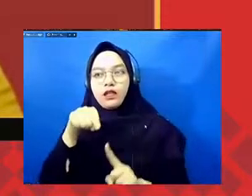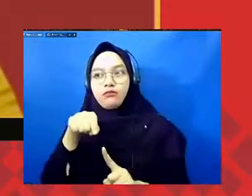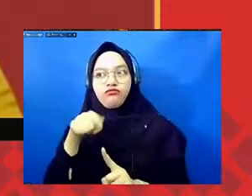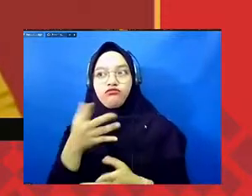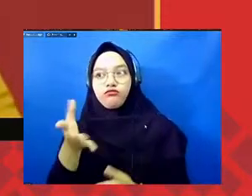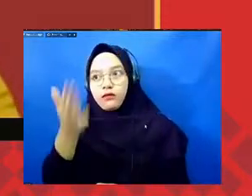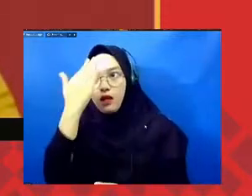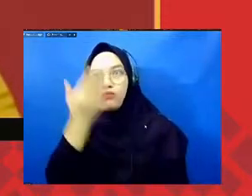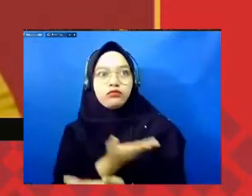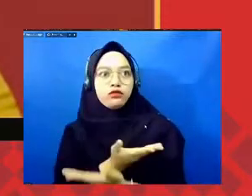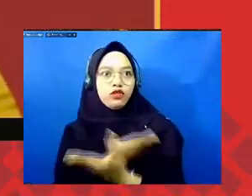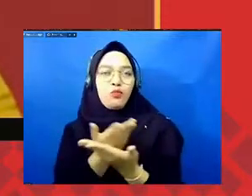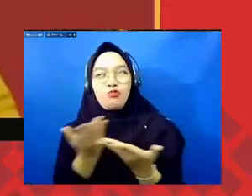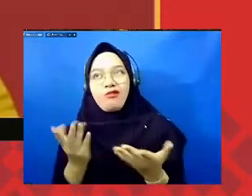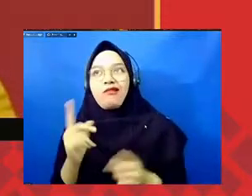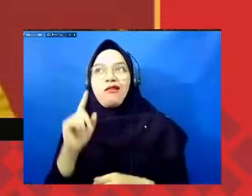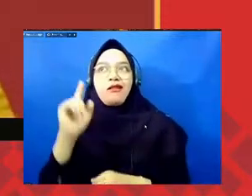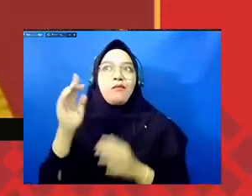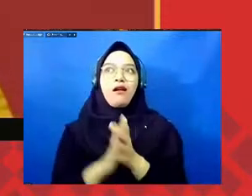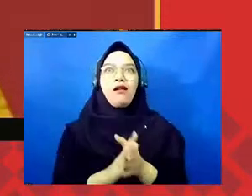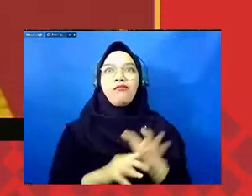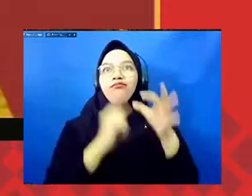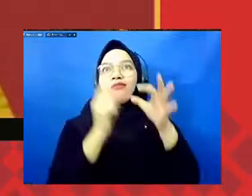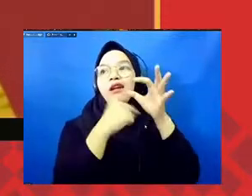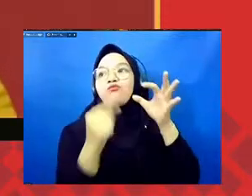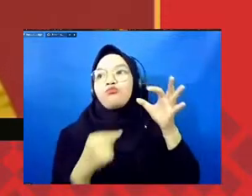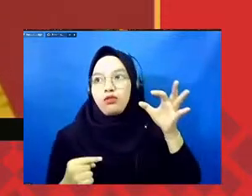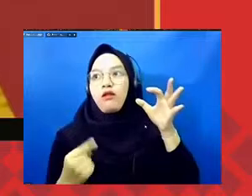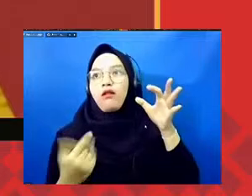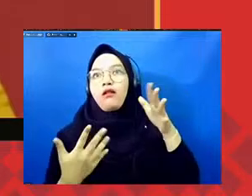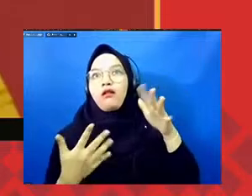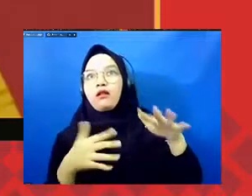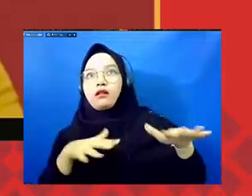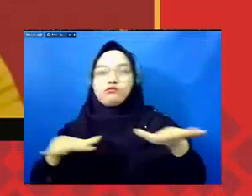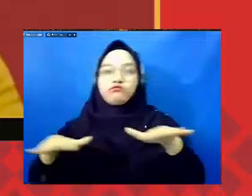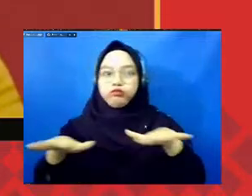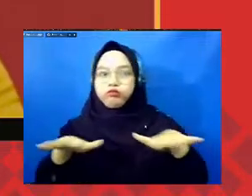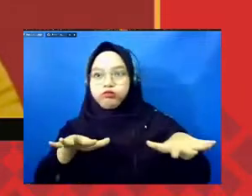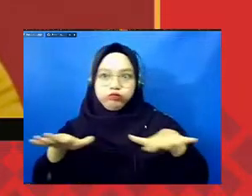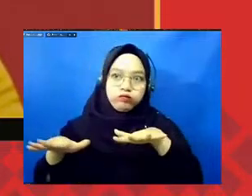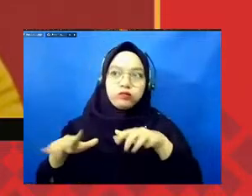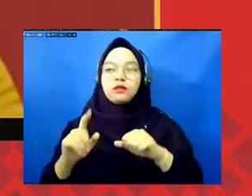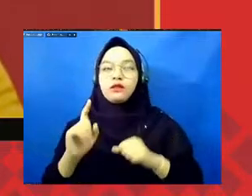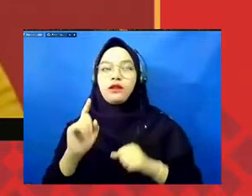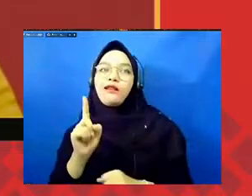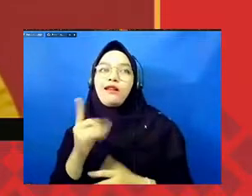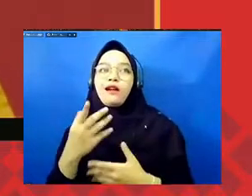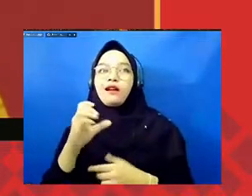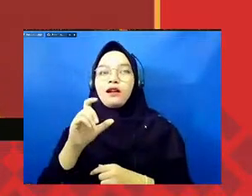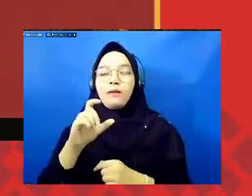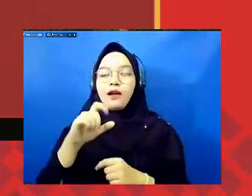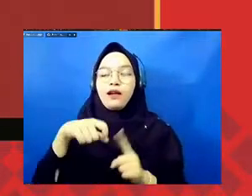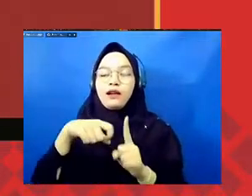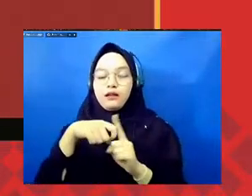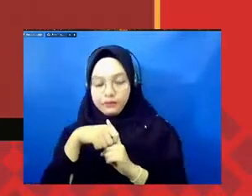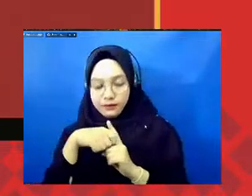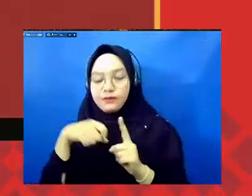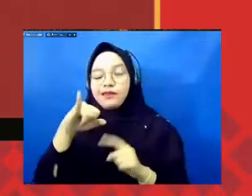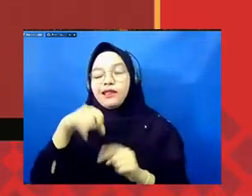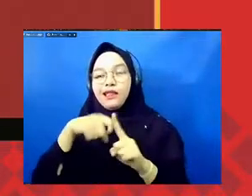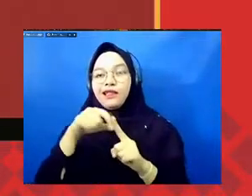disaster ada, typhoon, earthquake, maupun juga yang isu climate change ini juga merupakan hal